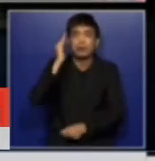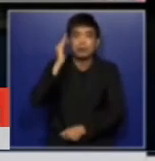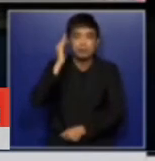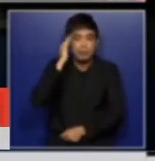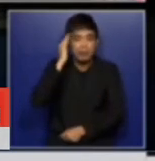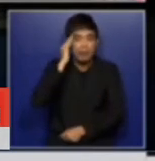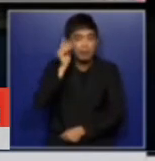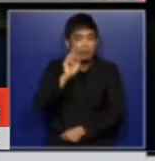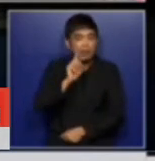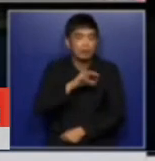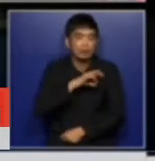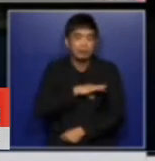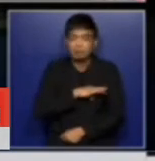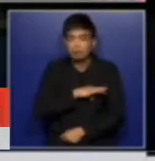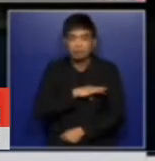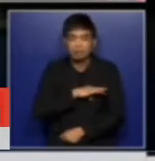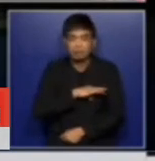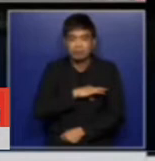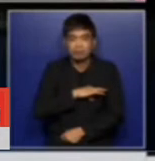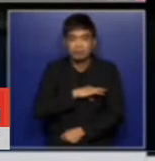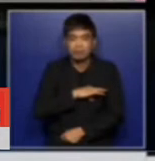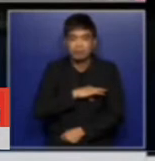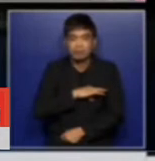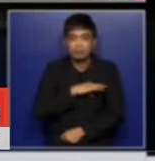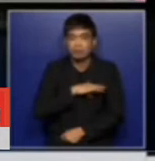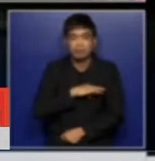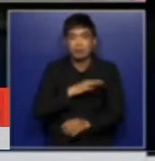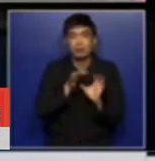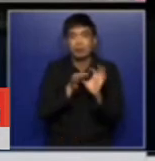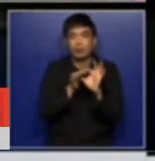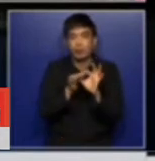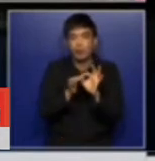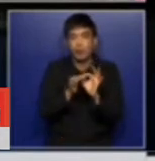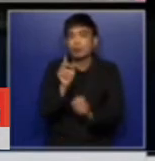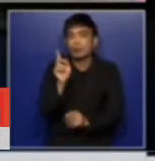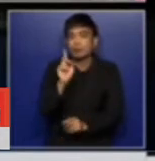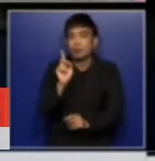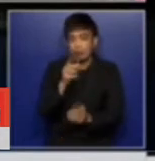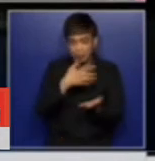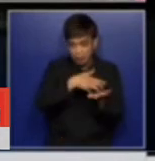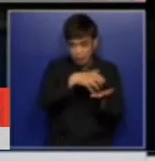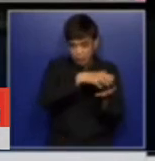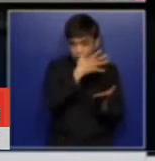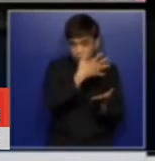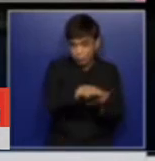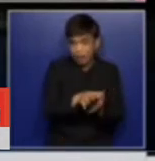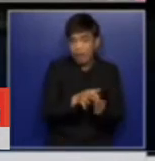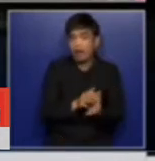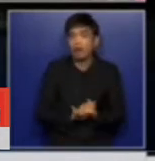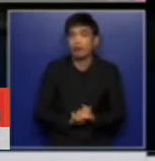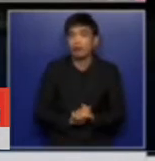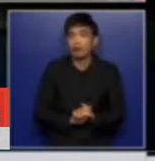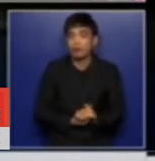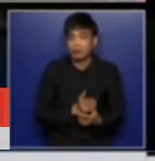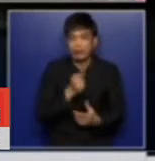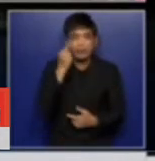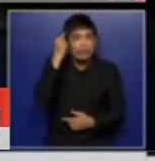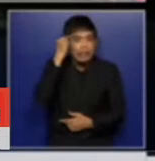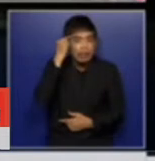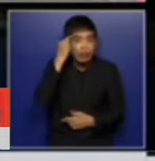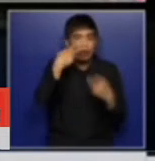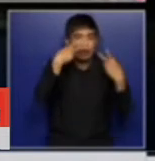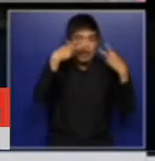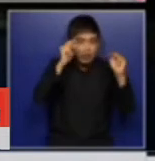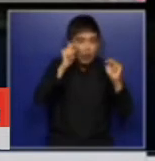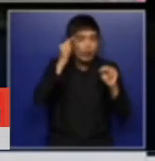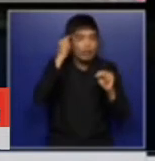เรื่องนะครับข้อห่วงใยที่ผมพูดไปเมื่อสักครู่เนี่ยนะครับ ผมก็หวังว่าท่านนายกรัฐมนตรีเนี่ยจะลดรายจ่าย